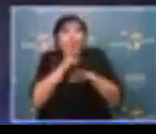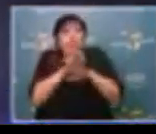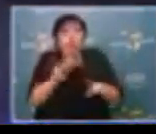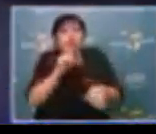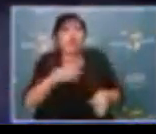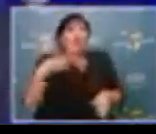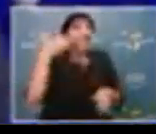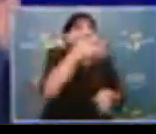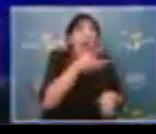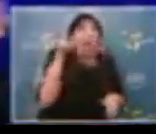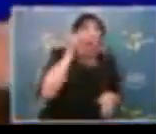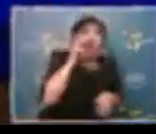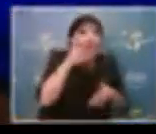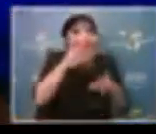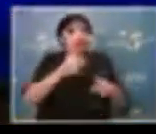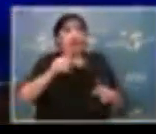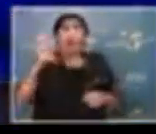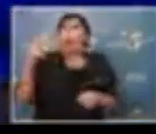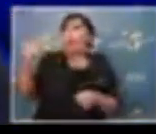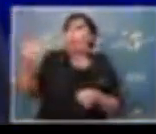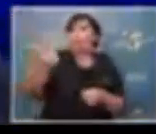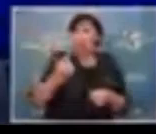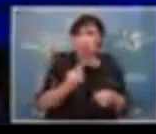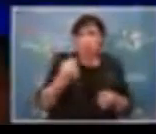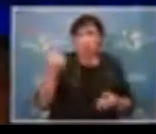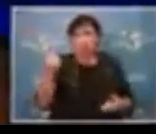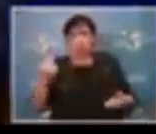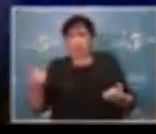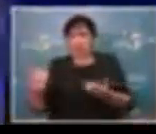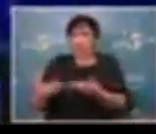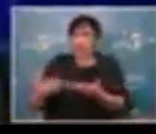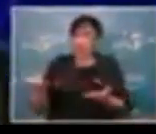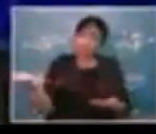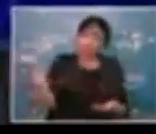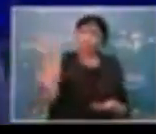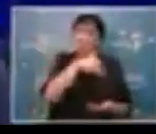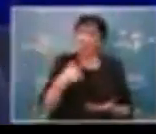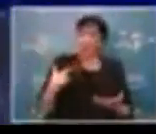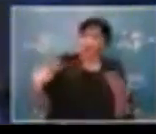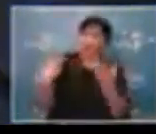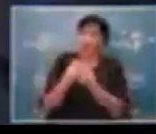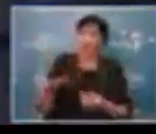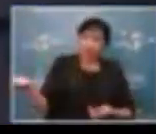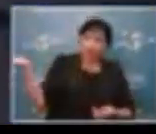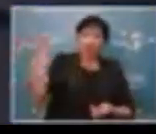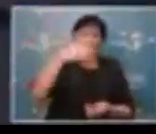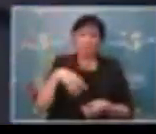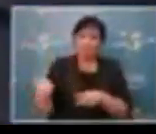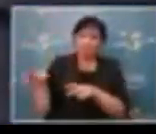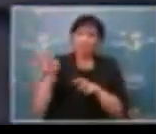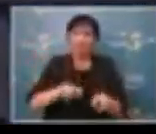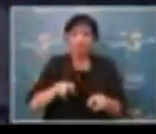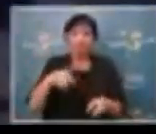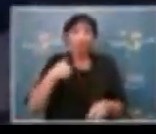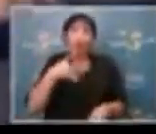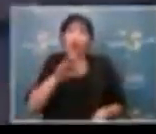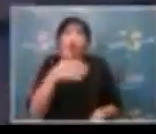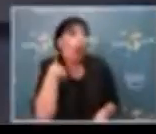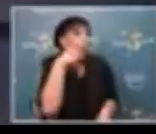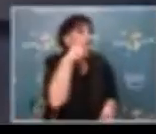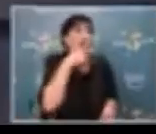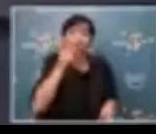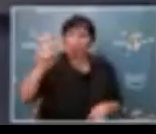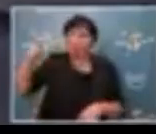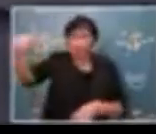prete, è arrivato lì uno con la bagel, con questa nave, e tu vieni a fare un giro, andiamo a fare un giretto. Ma no, devo farmi prete, e poi